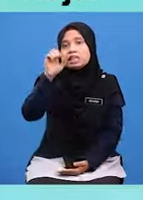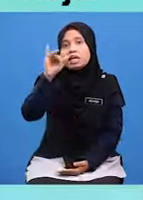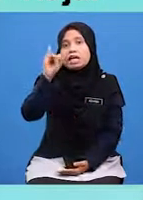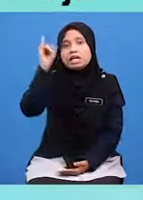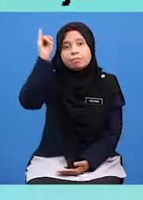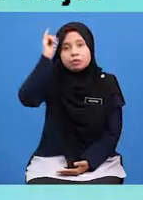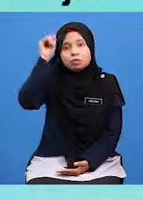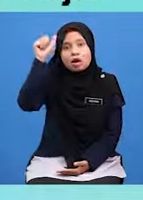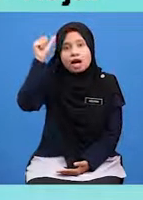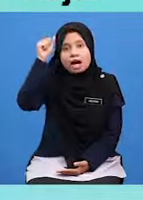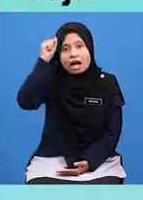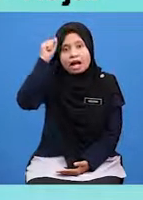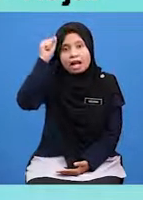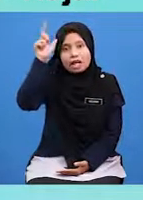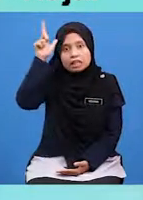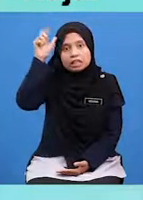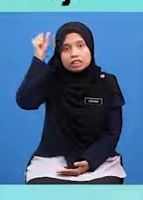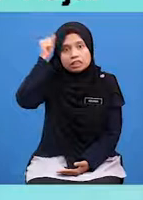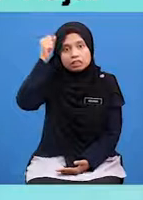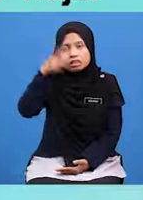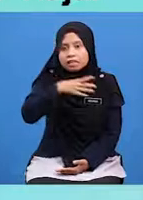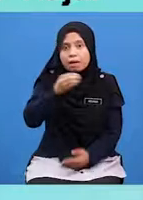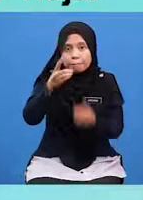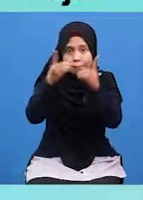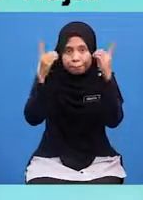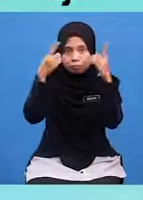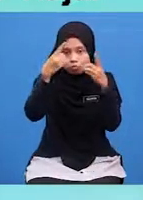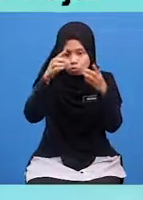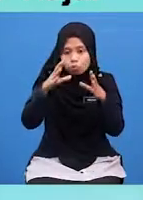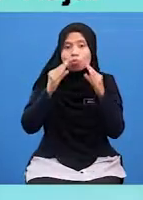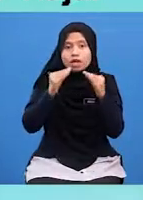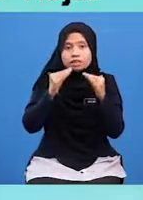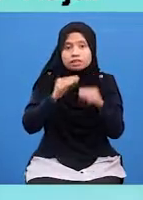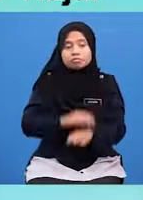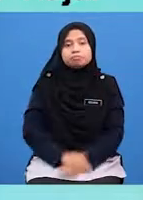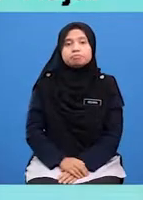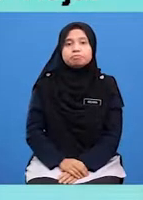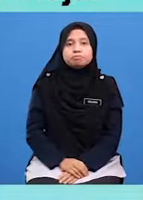al-Majar dan mendapat diploma untuk mengajar ilmu tersebut.